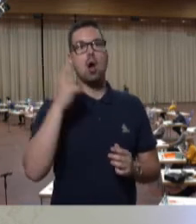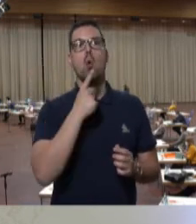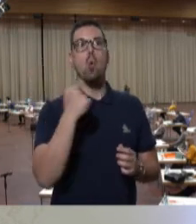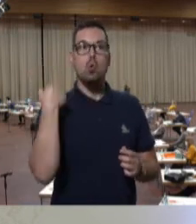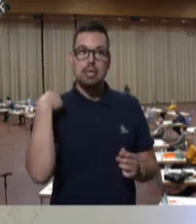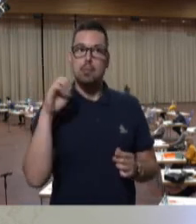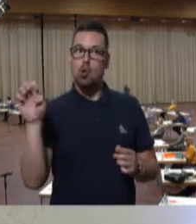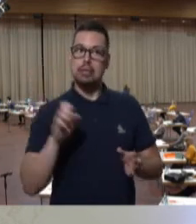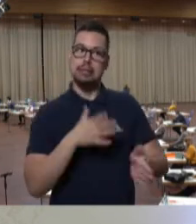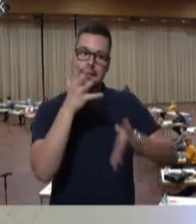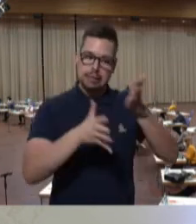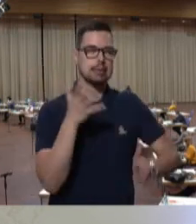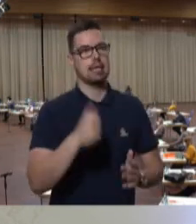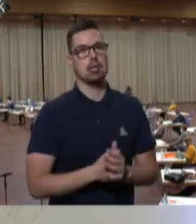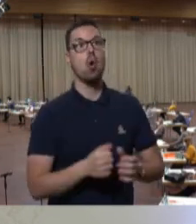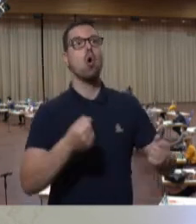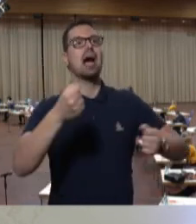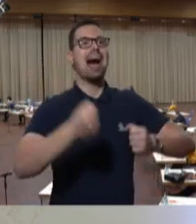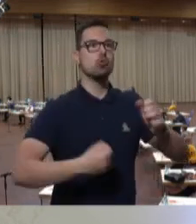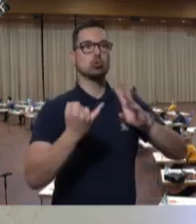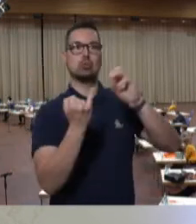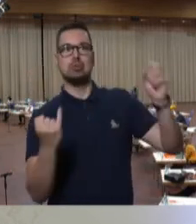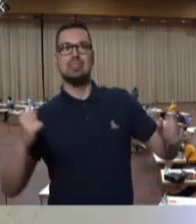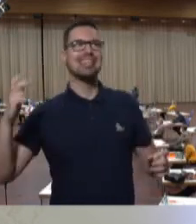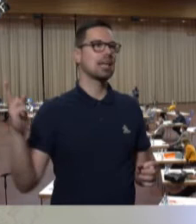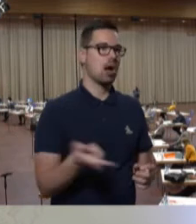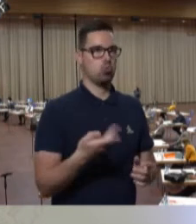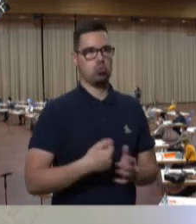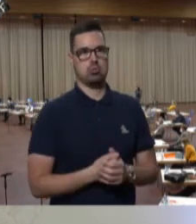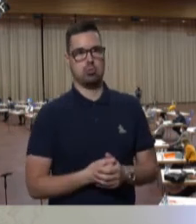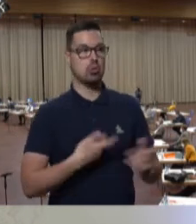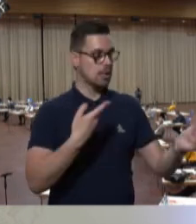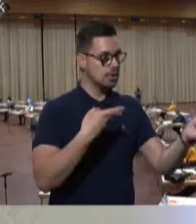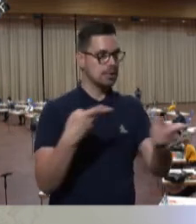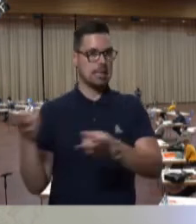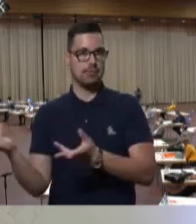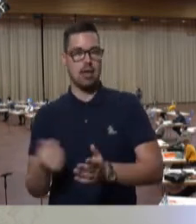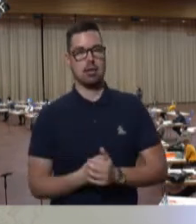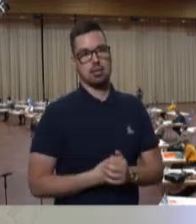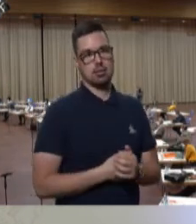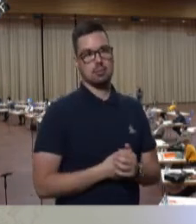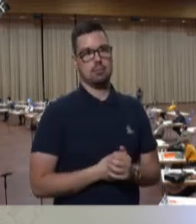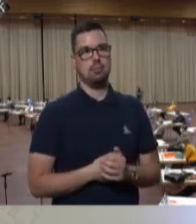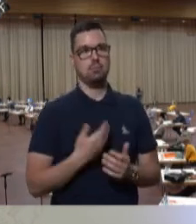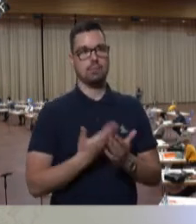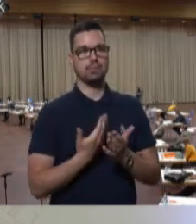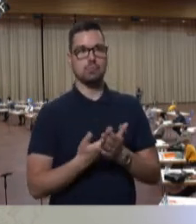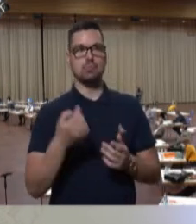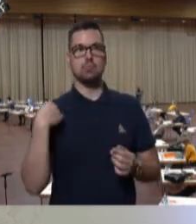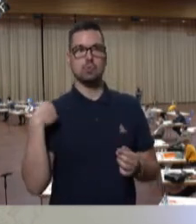Und genauso gilt das auch für die Automobilindustrie und ihre Zulieferer. Nicht umsonst habe ich am Eingang das